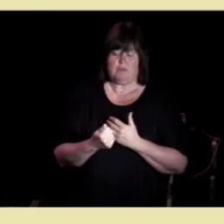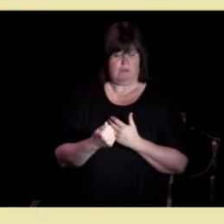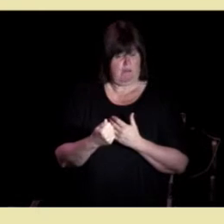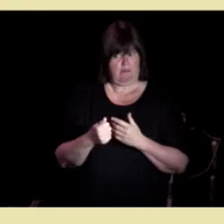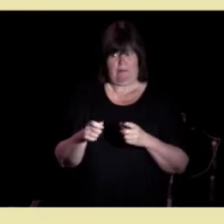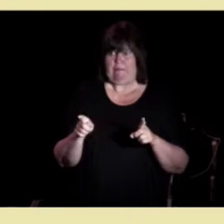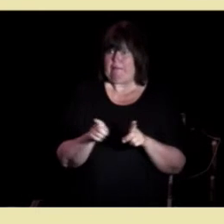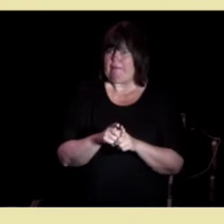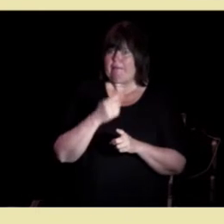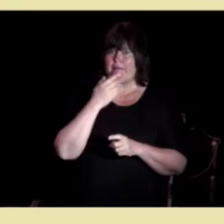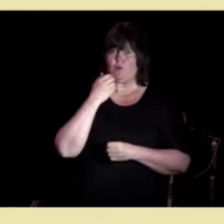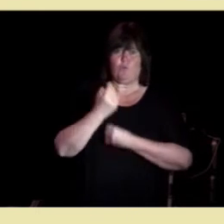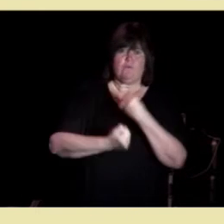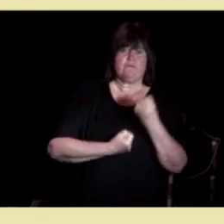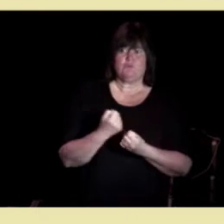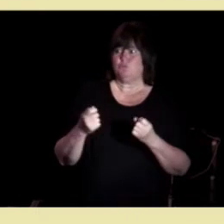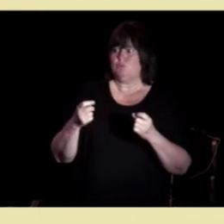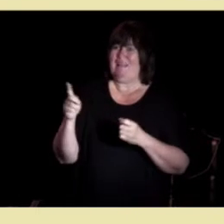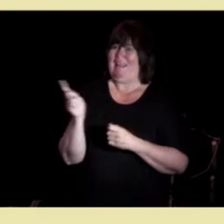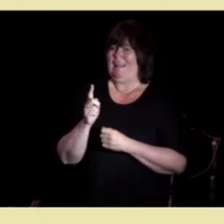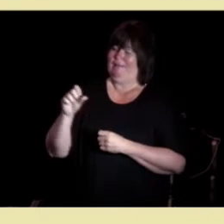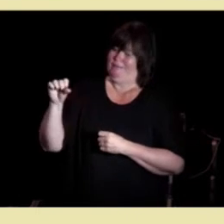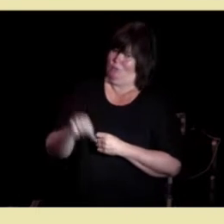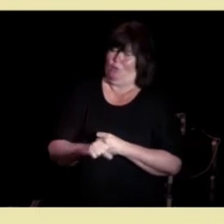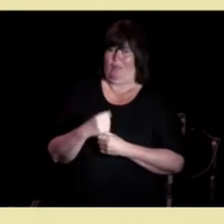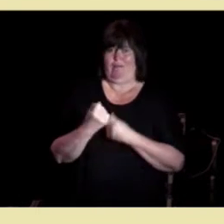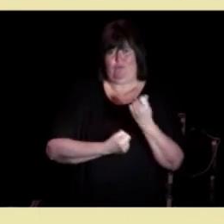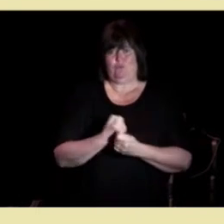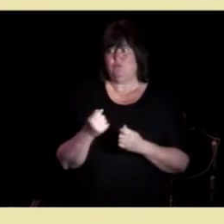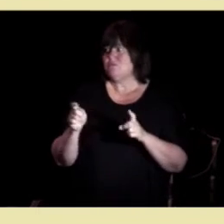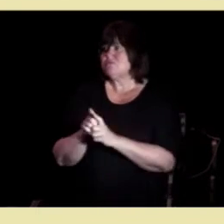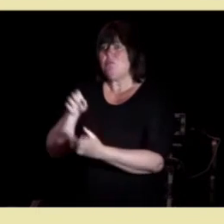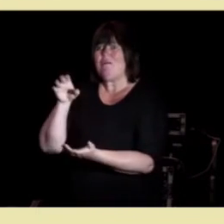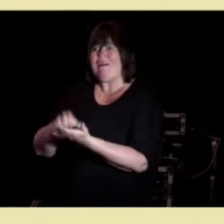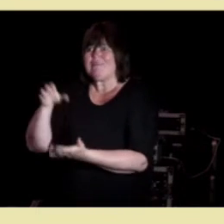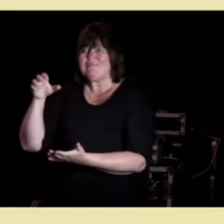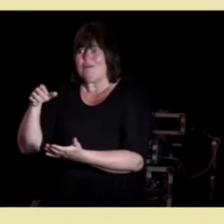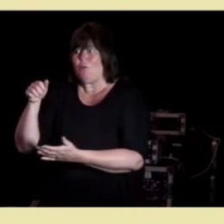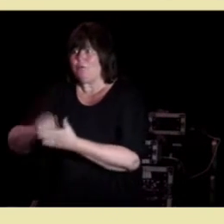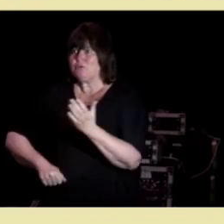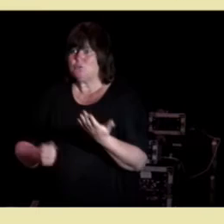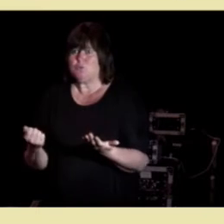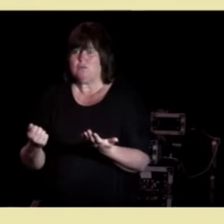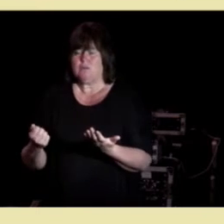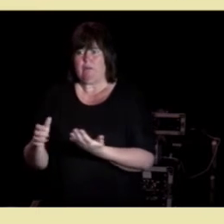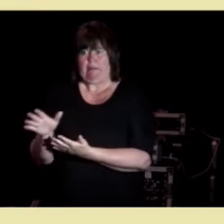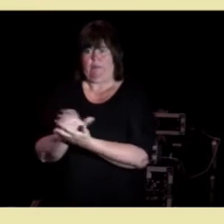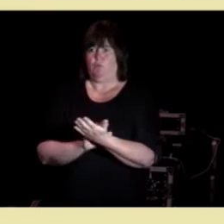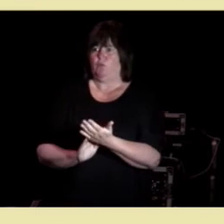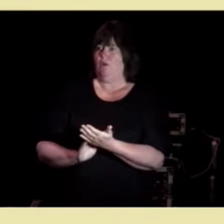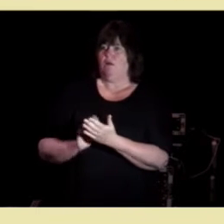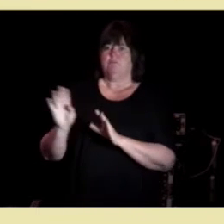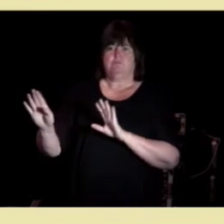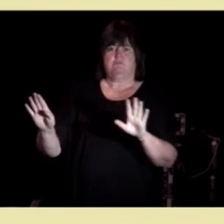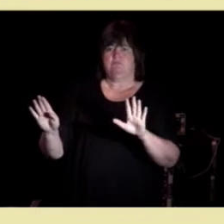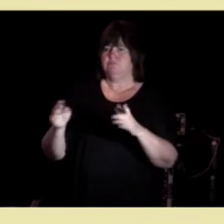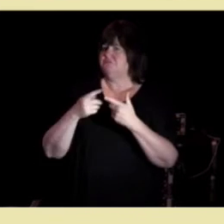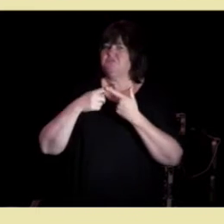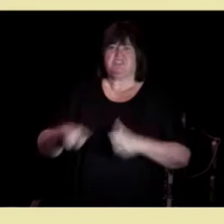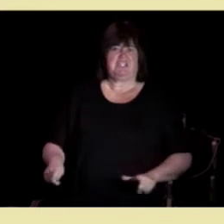like godt eller dårlig som ekte operasjoner. Det var ingen forskjell i resultat mellom